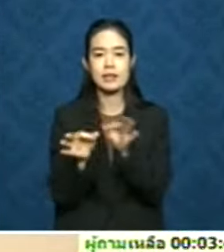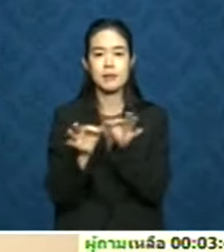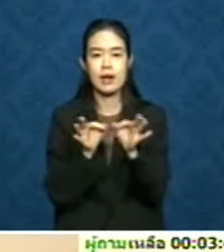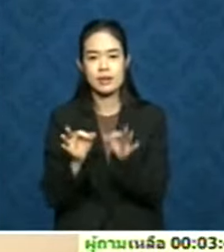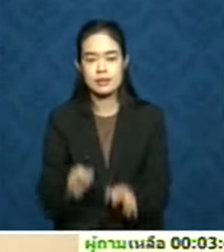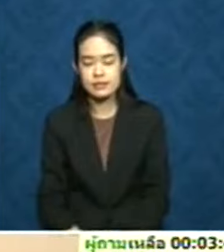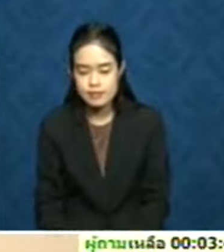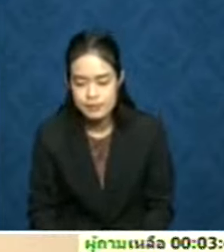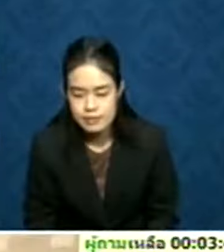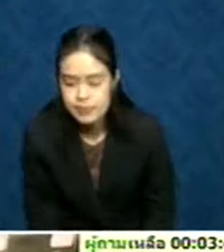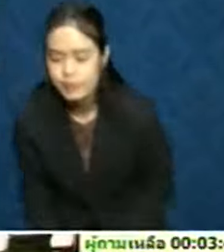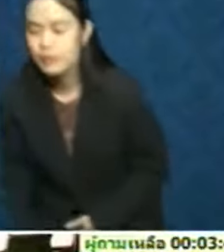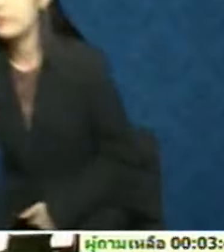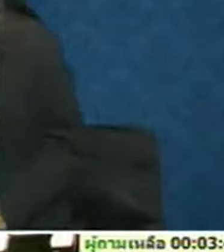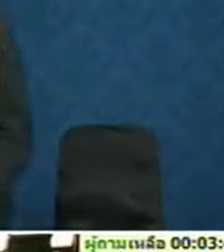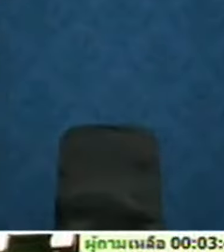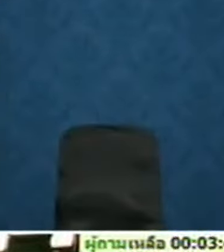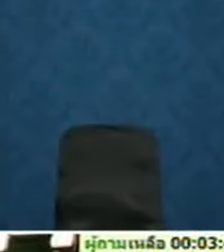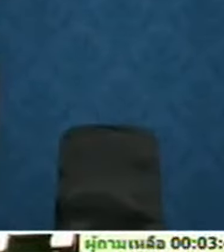เชิญท่านรัฐมนตรีอวครับ